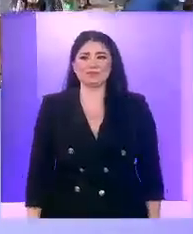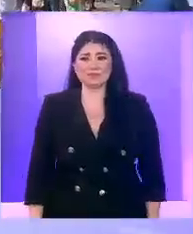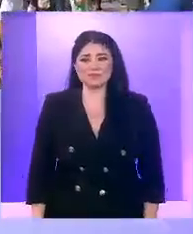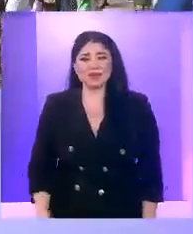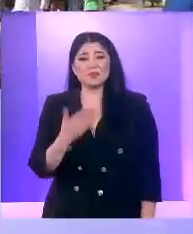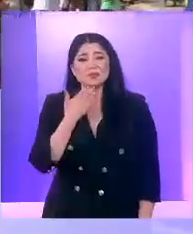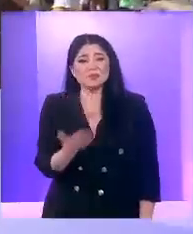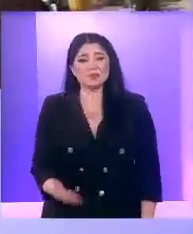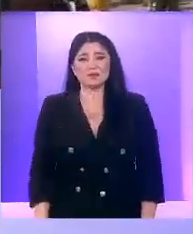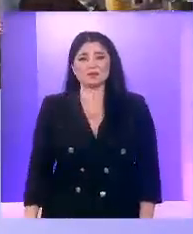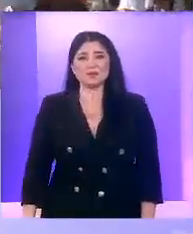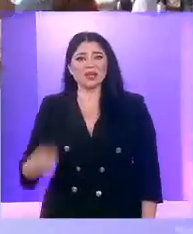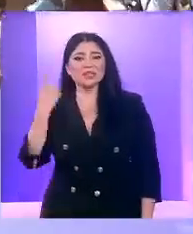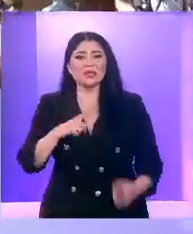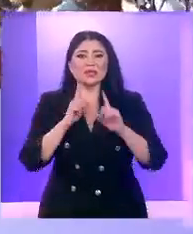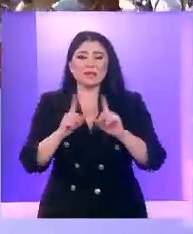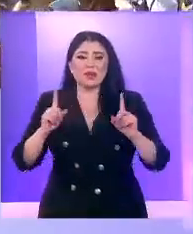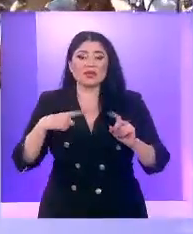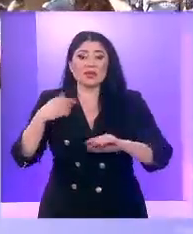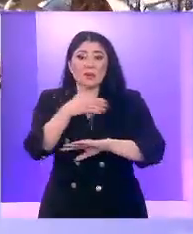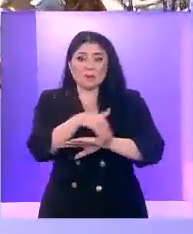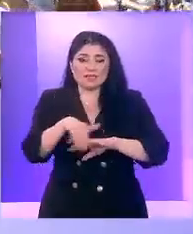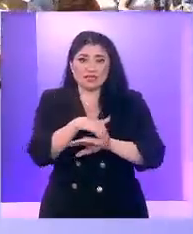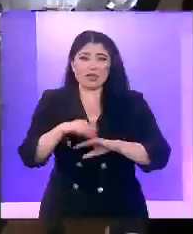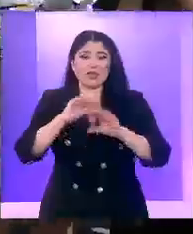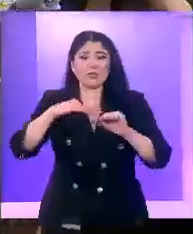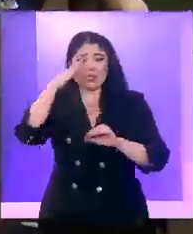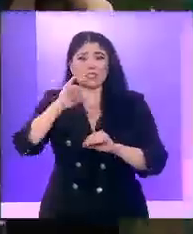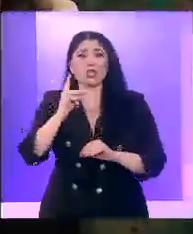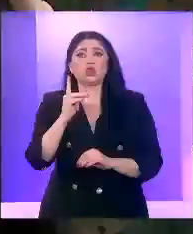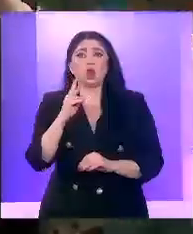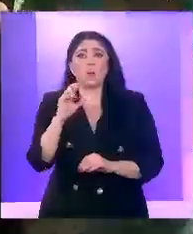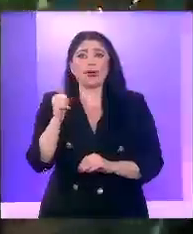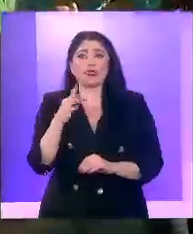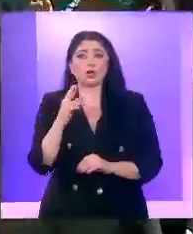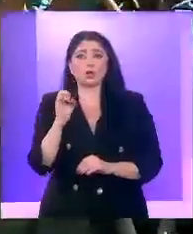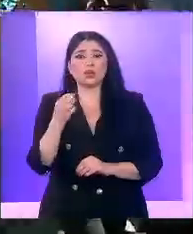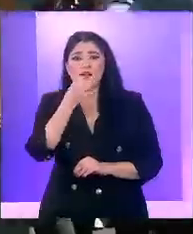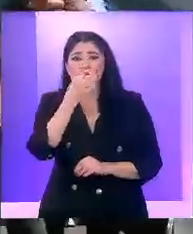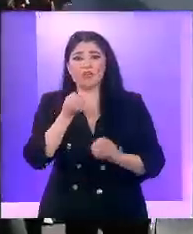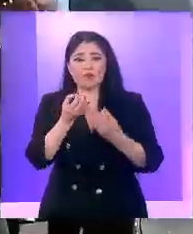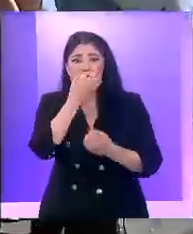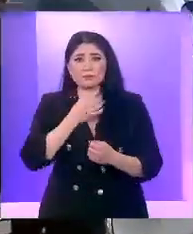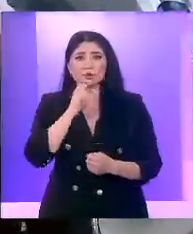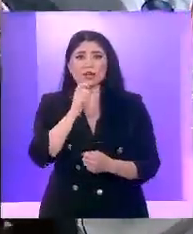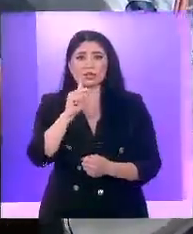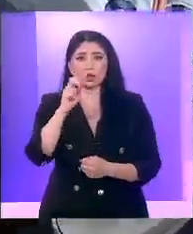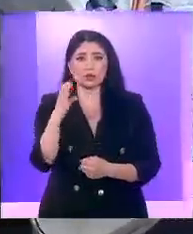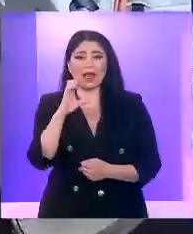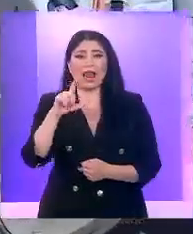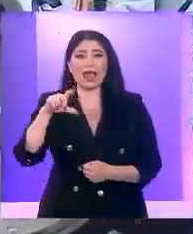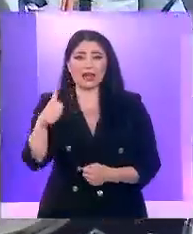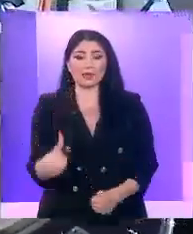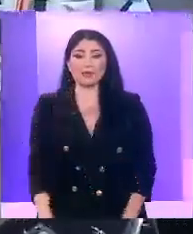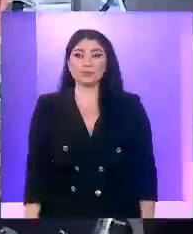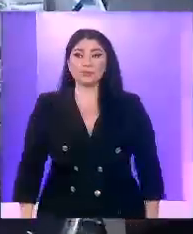Dana, mulțumim foarte mult! Sute de profesori ies în stradă de zile bune și în Drobeta, Turnul Severin. Detalii primim chiar acum de la jurnalistul